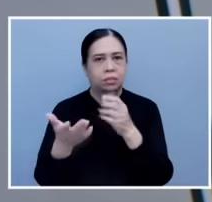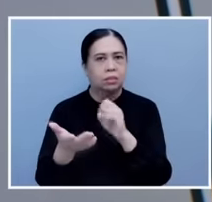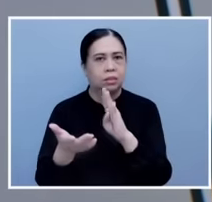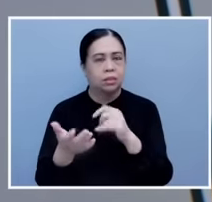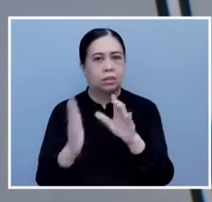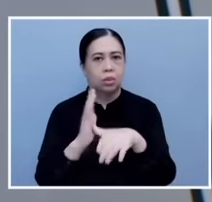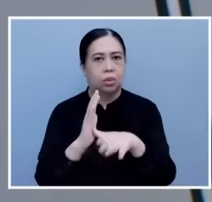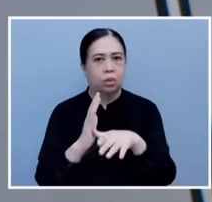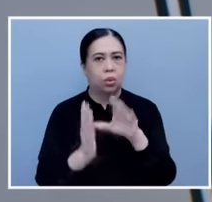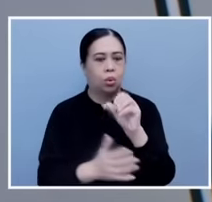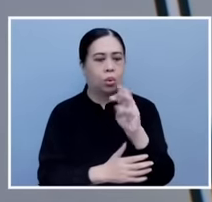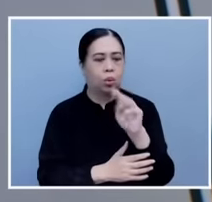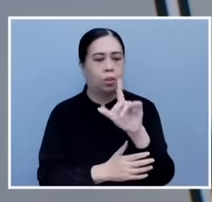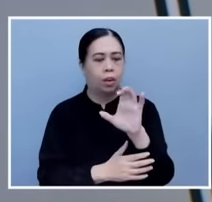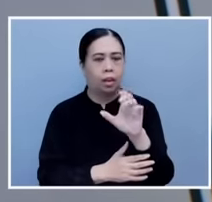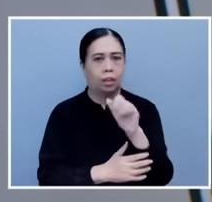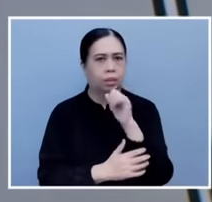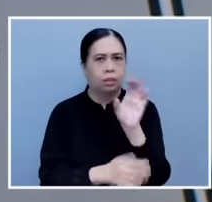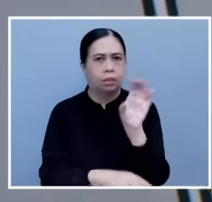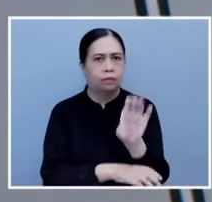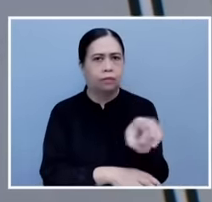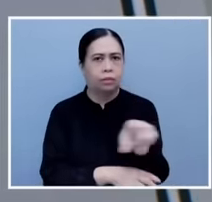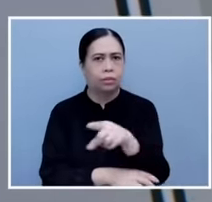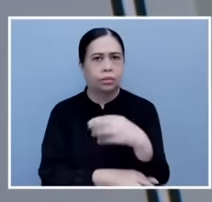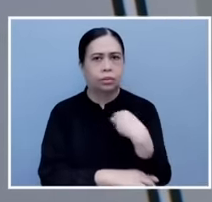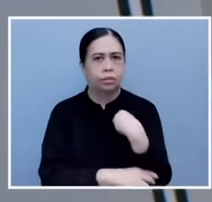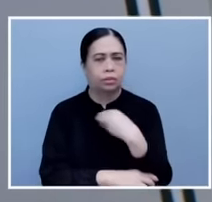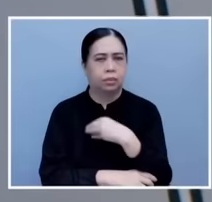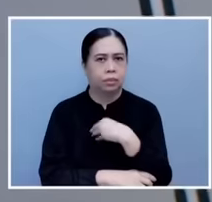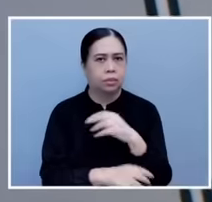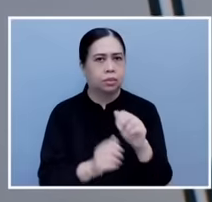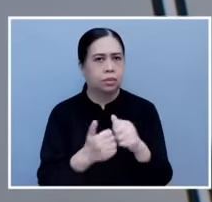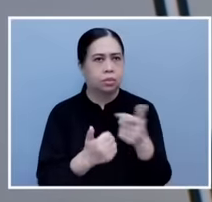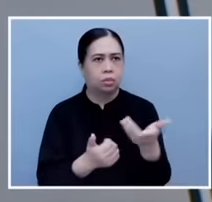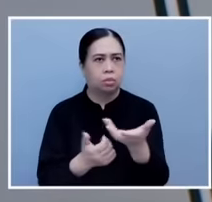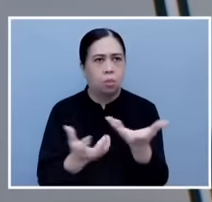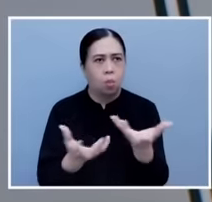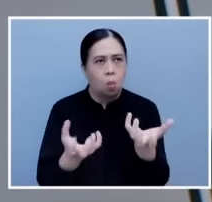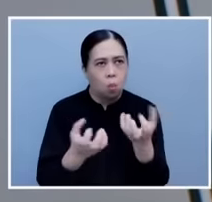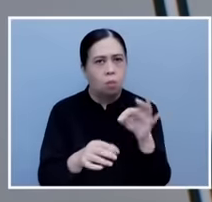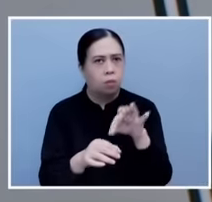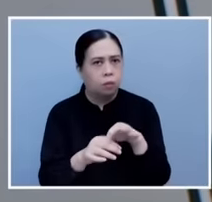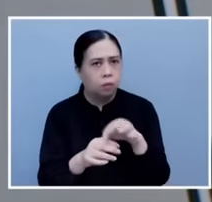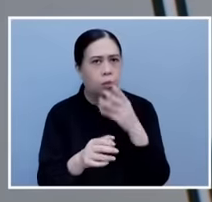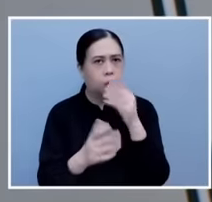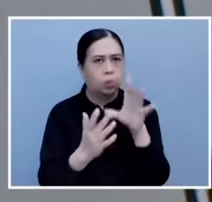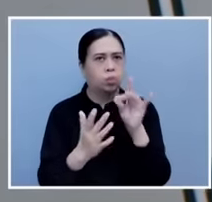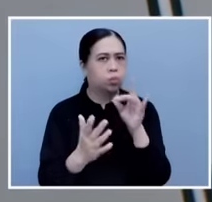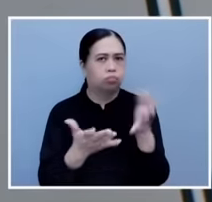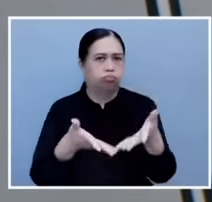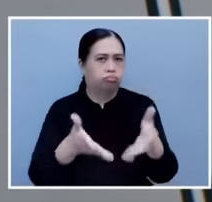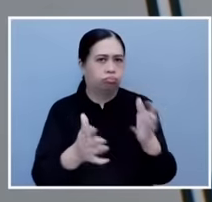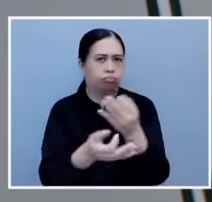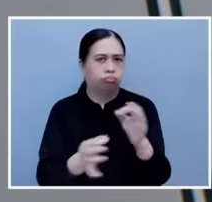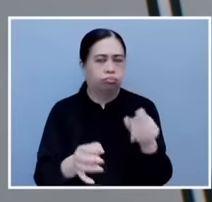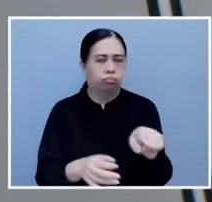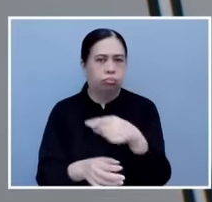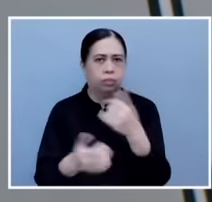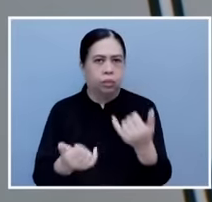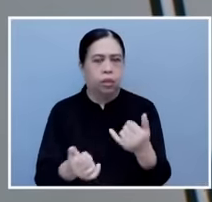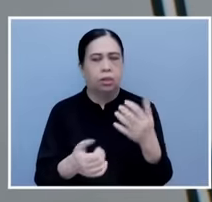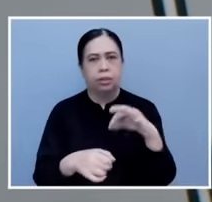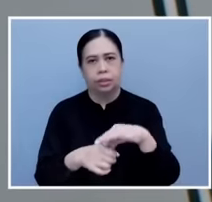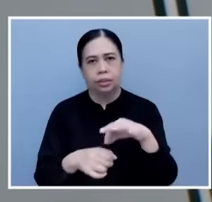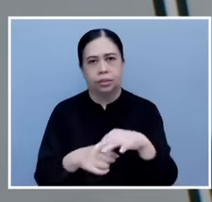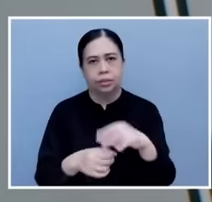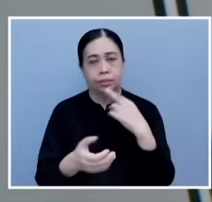na hindi nila pepuwersahin ang mga miyembro kung paano sila boboto ngayong halalan. Exclusive